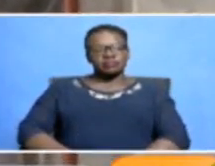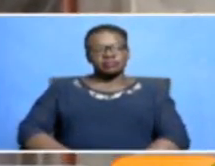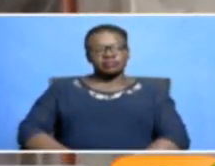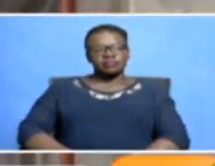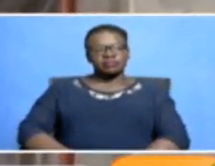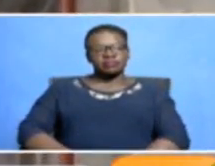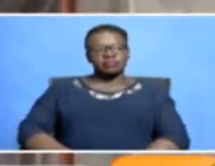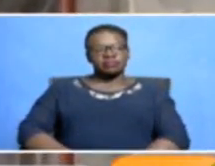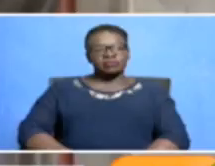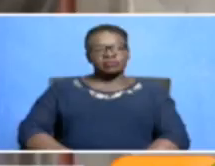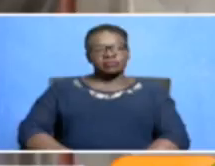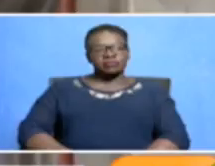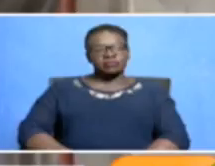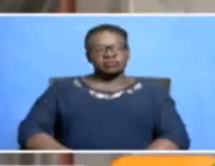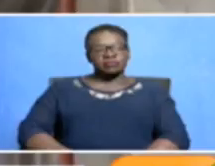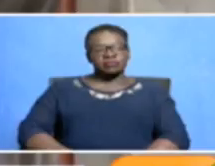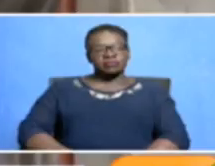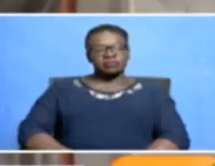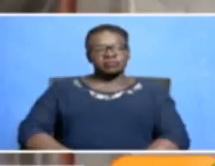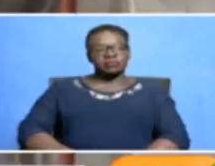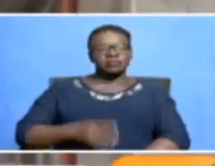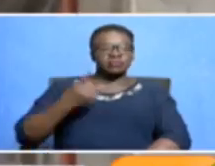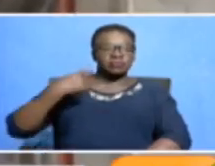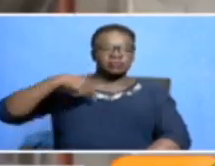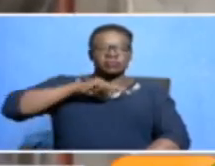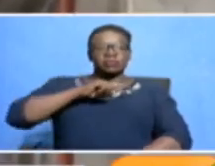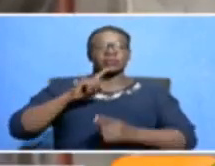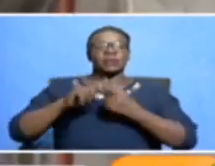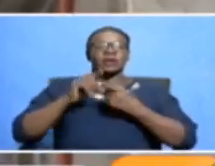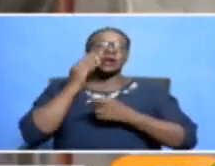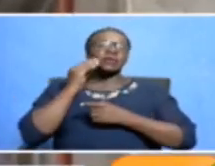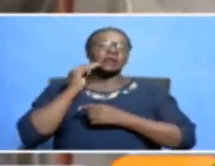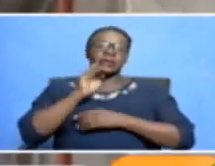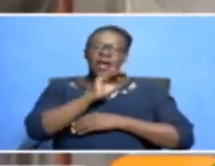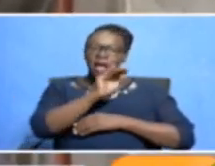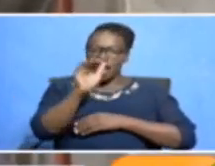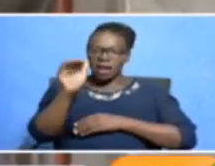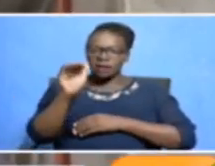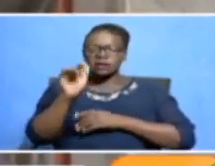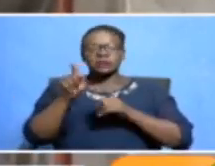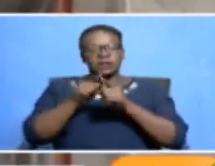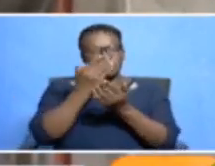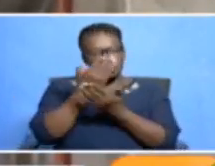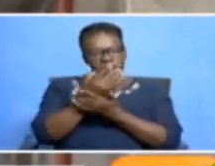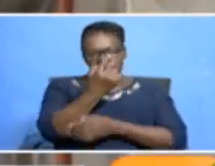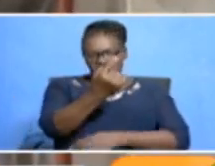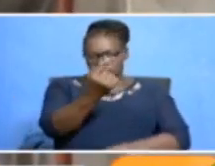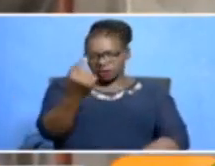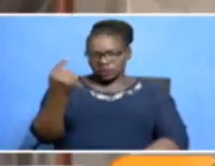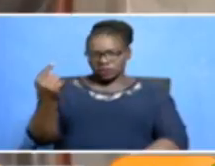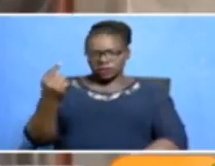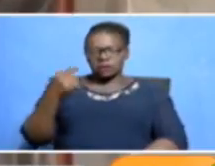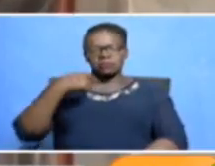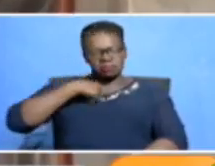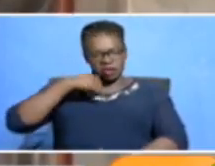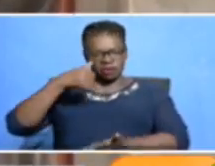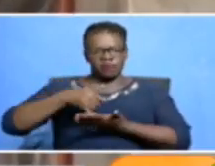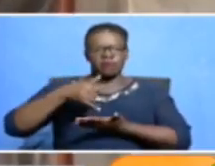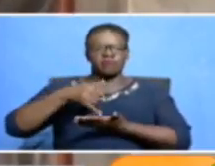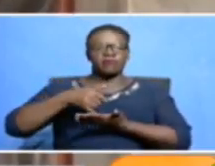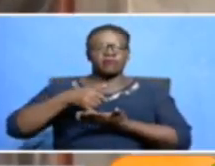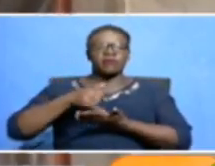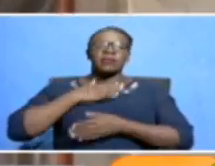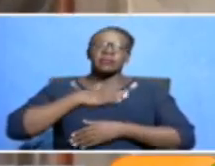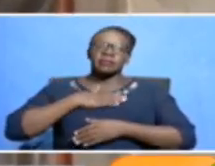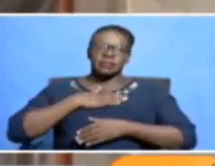For you to experience this great joy, please I urge and beg each one of us, I included, let